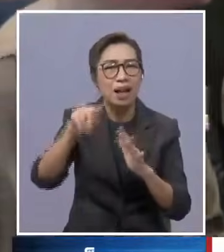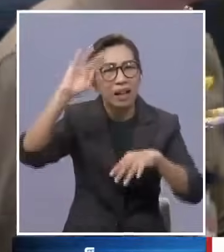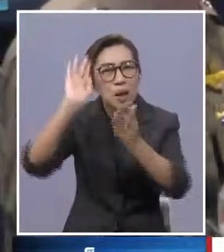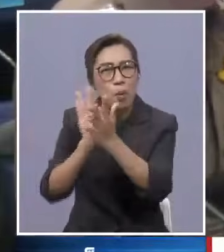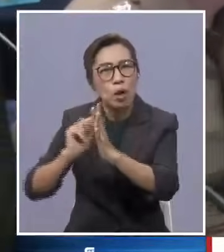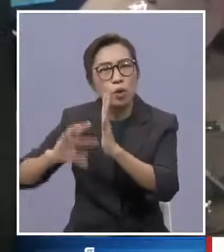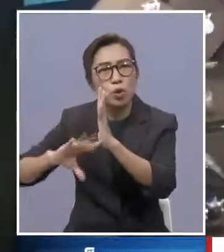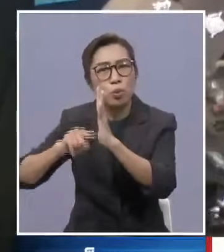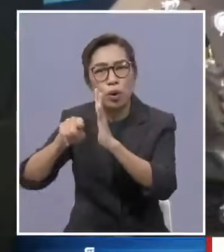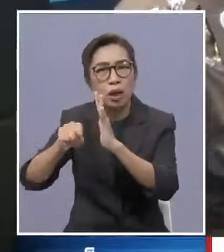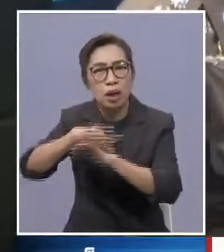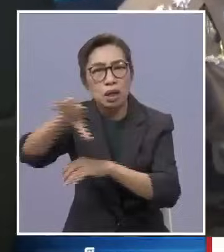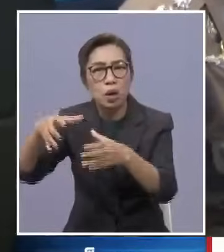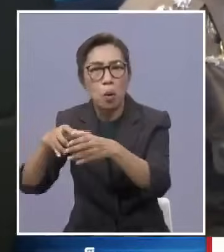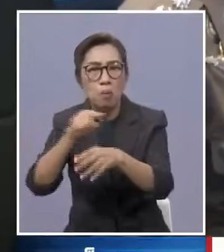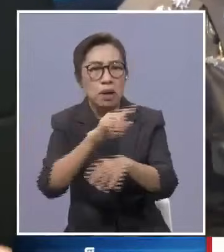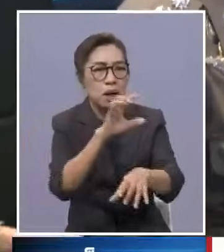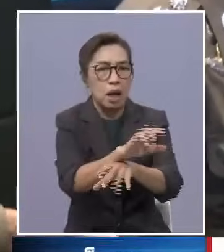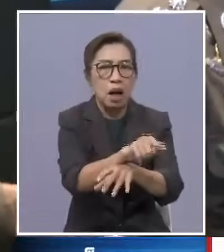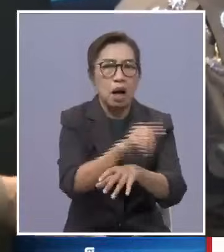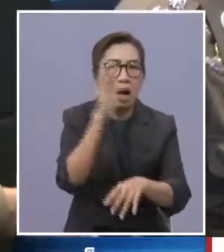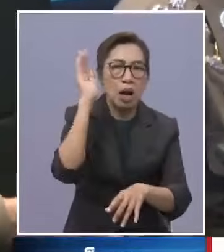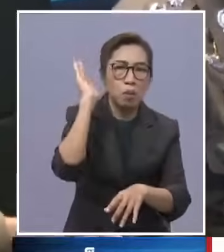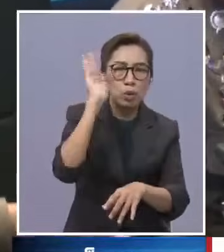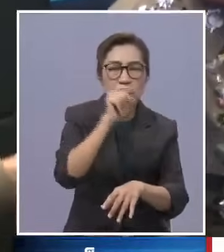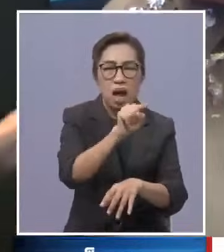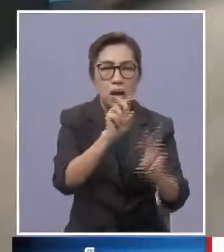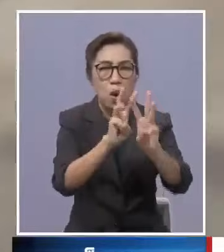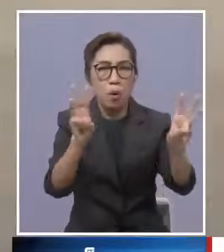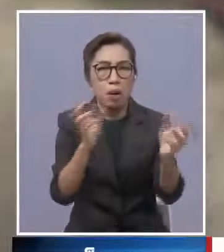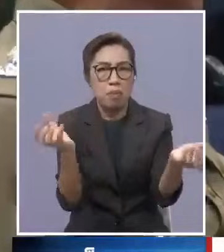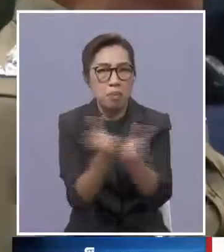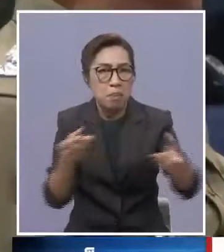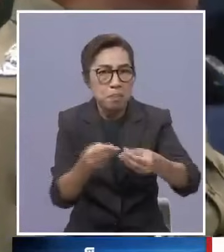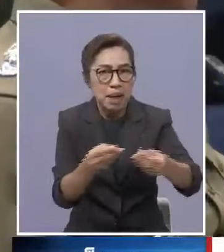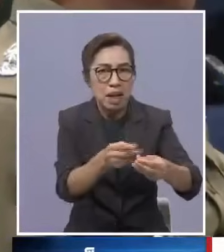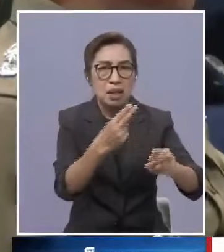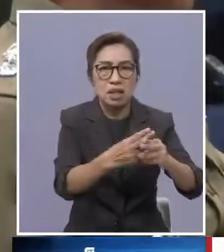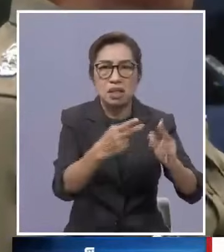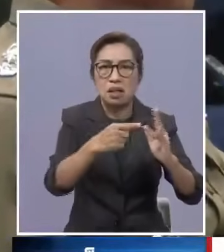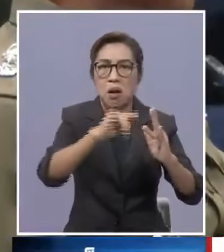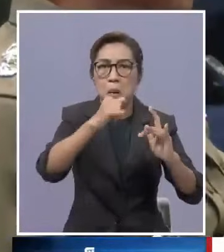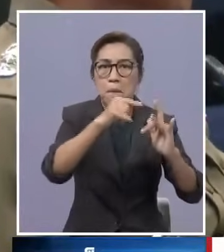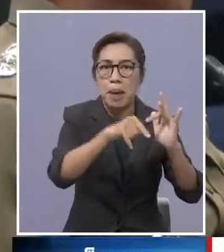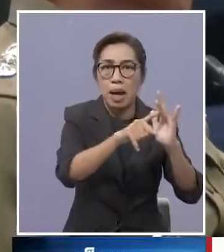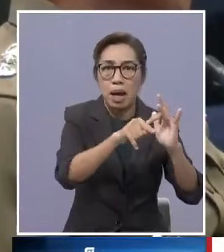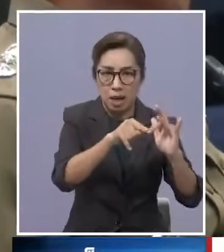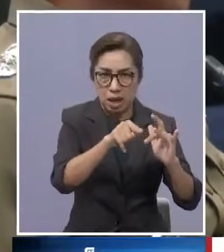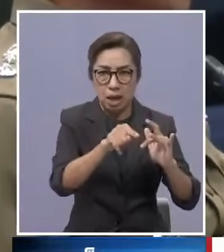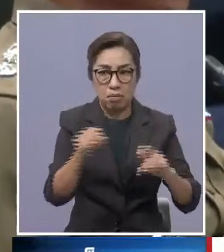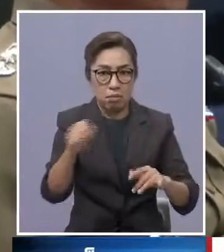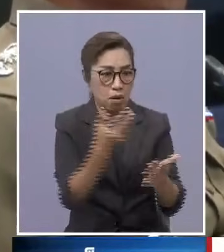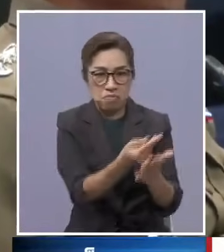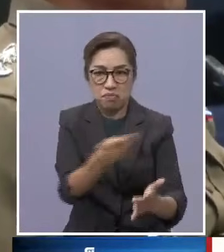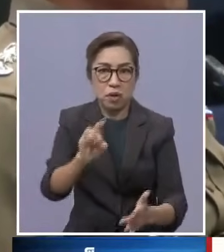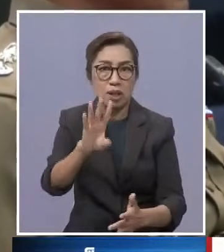ายนายข้อหารีดเงินในเป้เจ้าของเว็บพนัน140ล้านซึ่งนายตำรวจใหญ่เมืองชนก็ปฏิเสธทุกข้อกล่าวหานะครับขณะที่